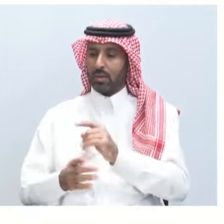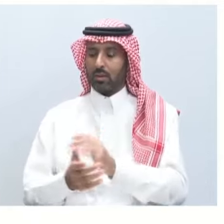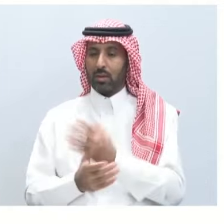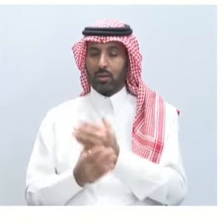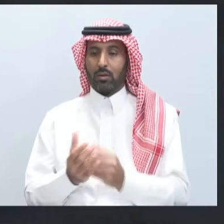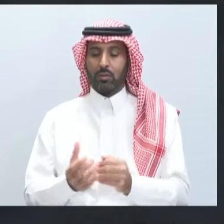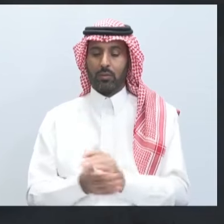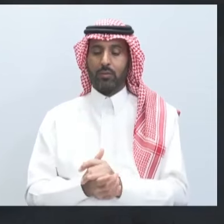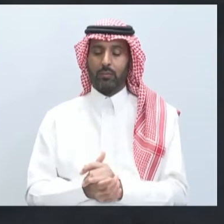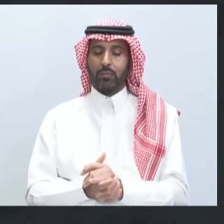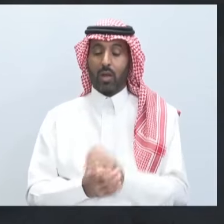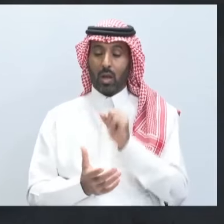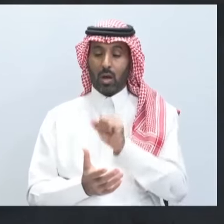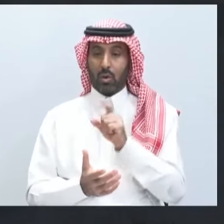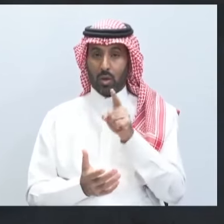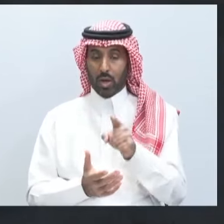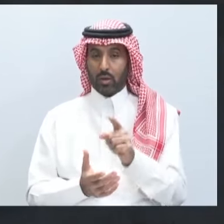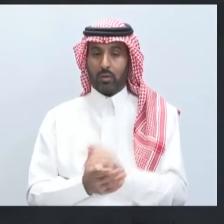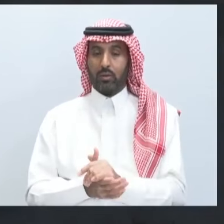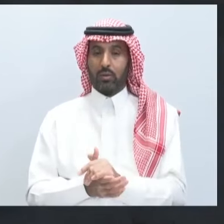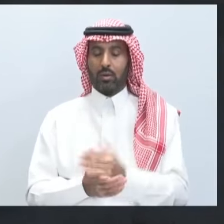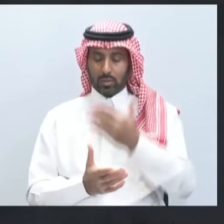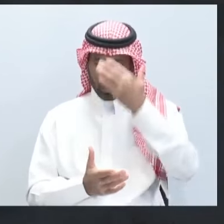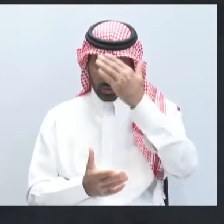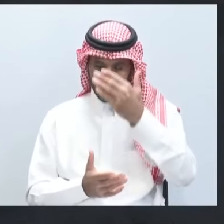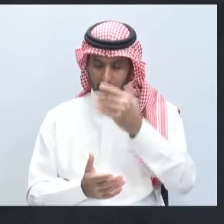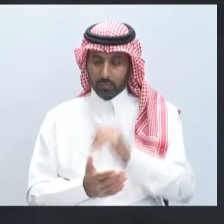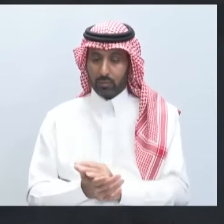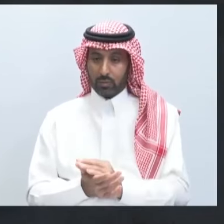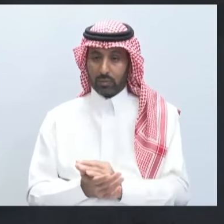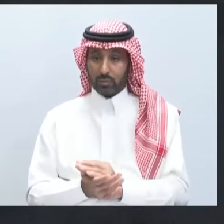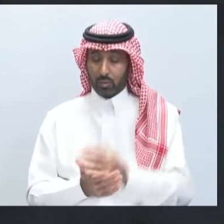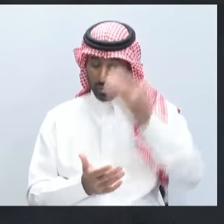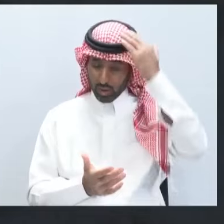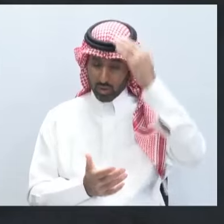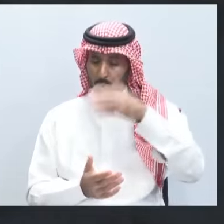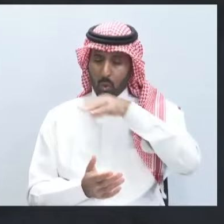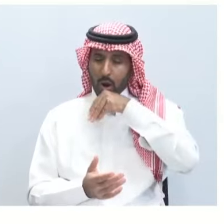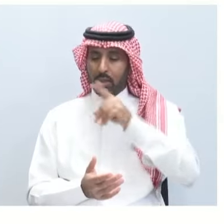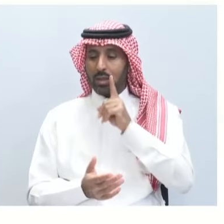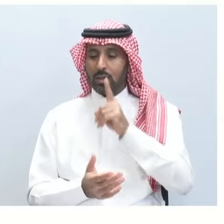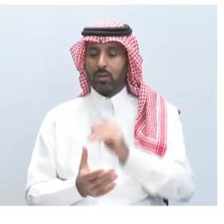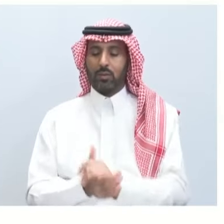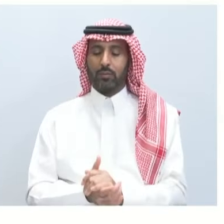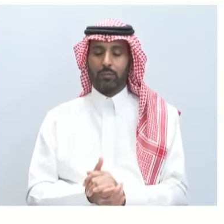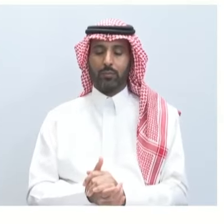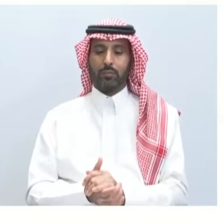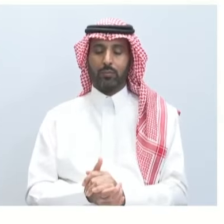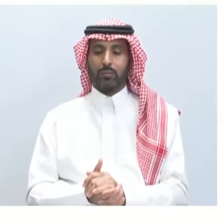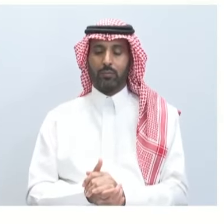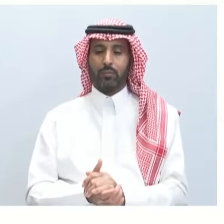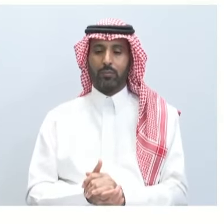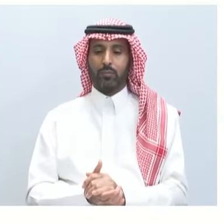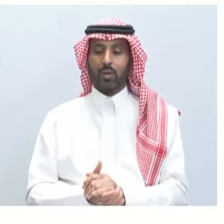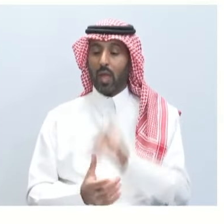حق عليك تجاههما ان تشكر هذا هذا الصنيع العباره الاخيره معنا هنا اذا